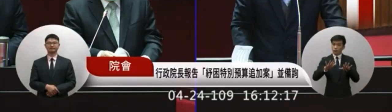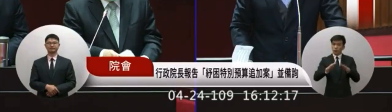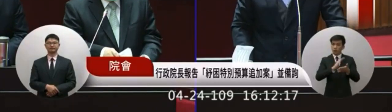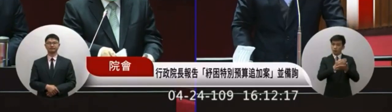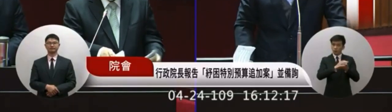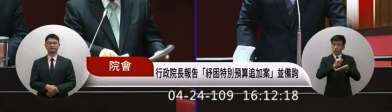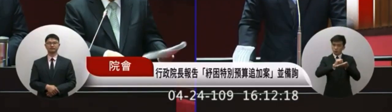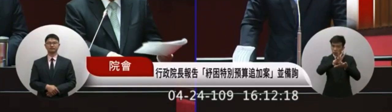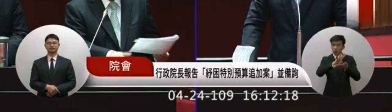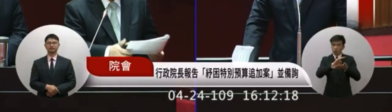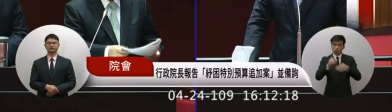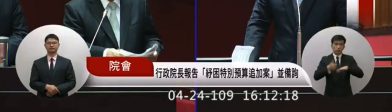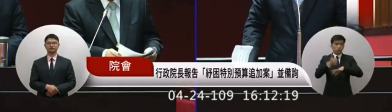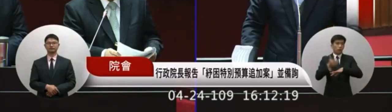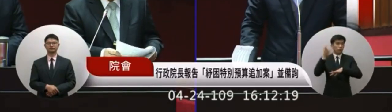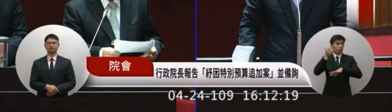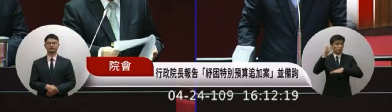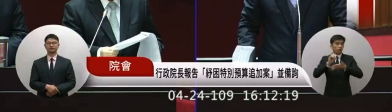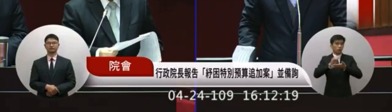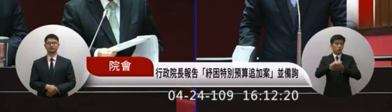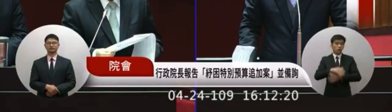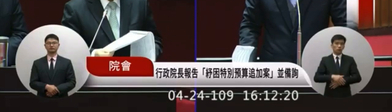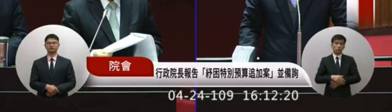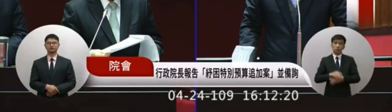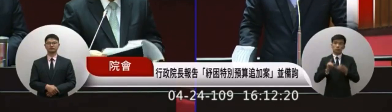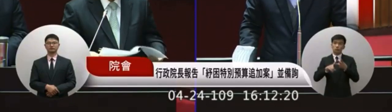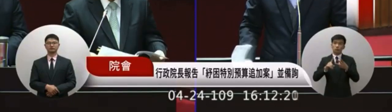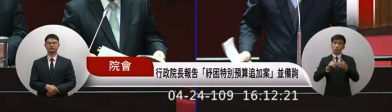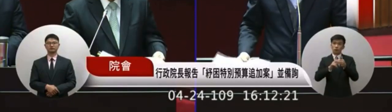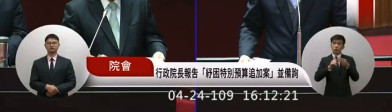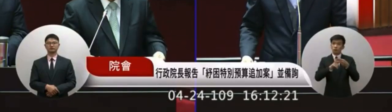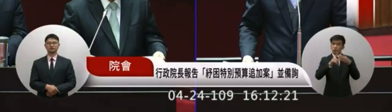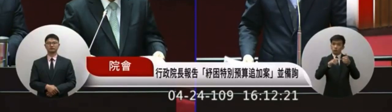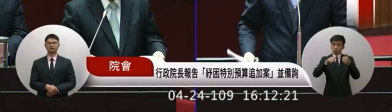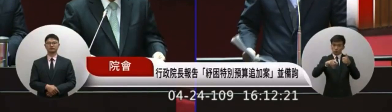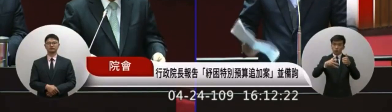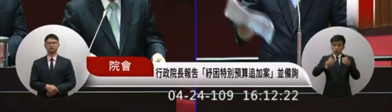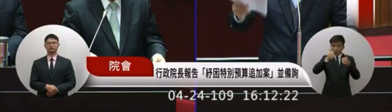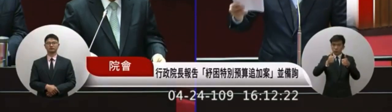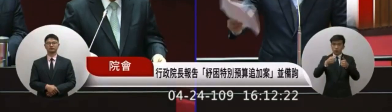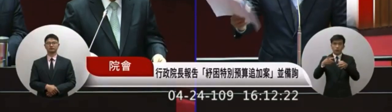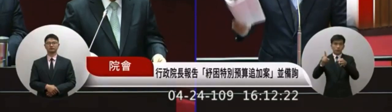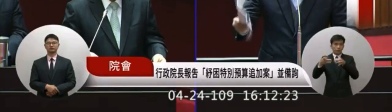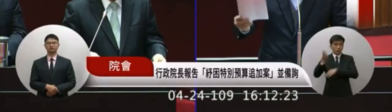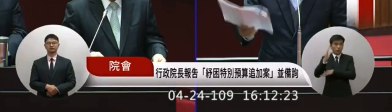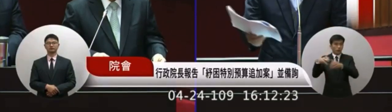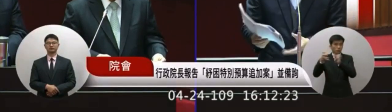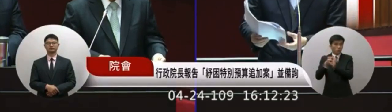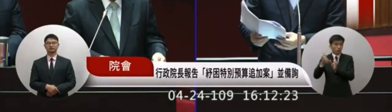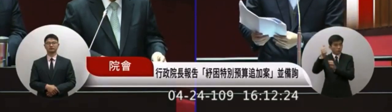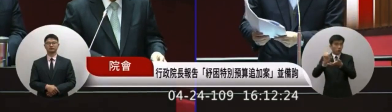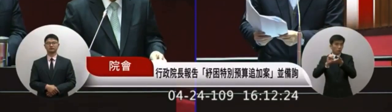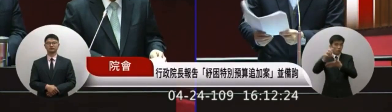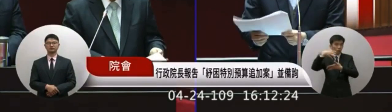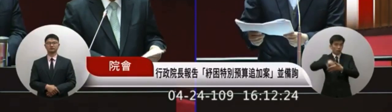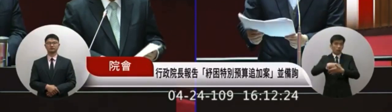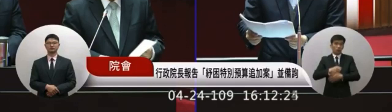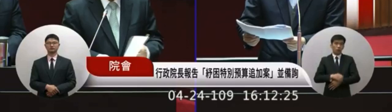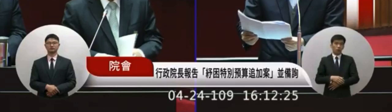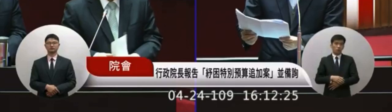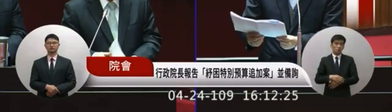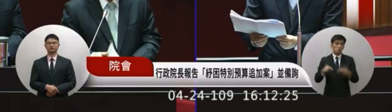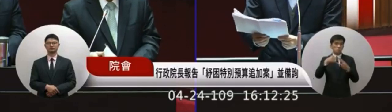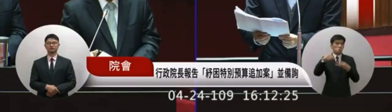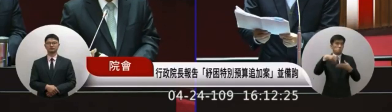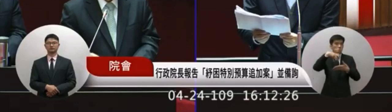面报告、口头报告，包括主计长跟财政部长的报告，都没有